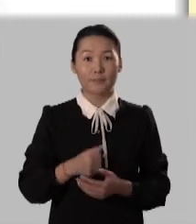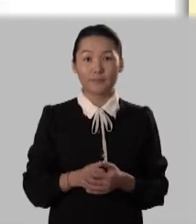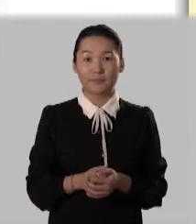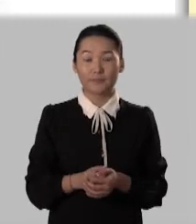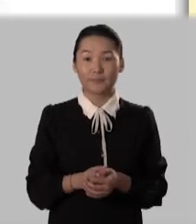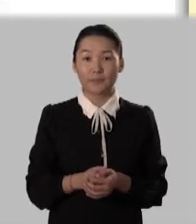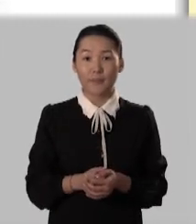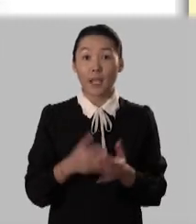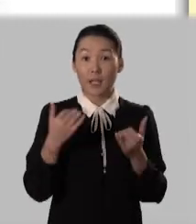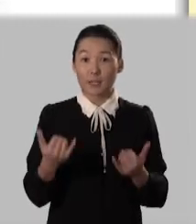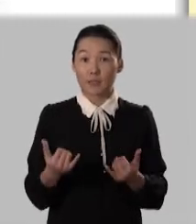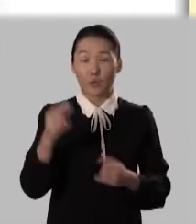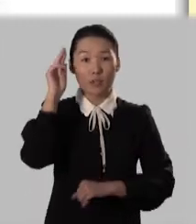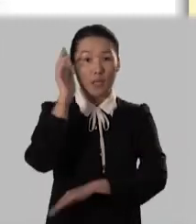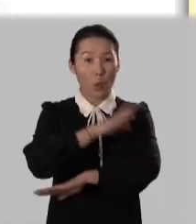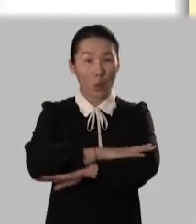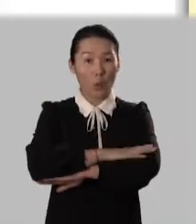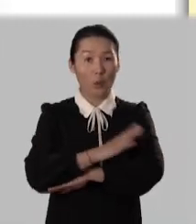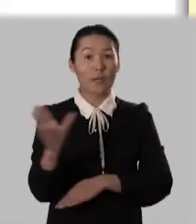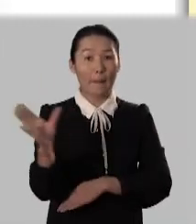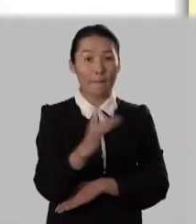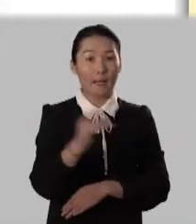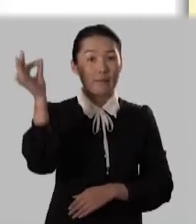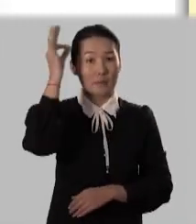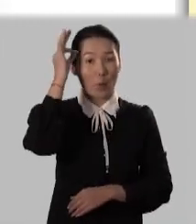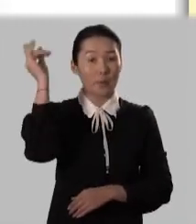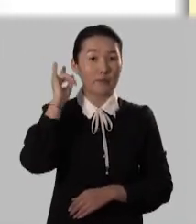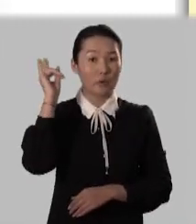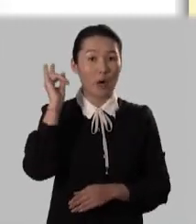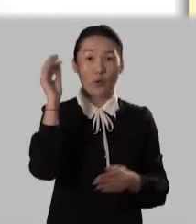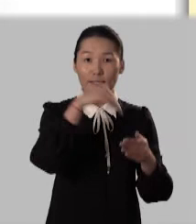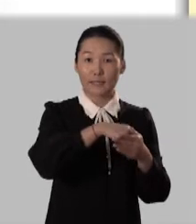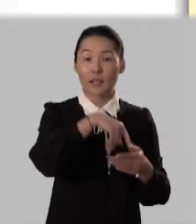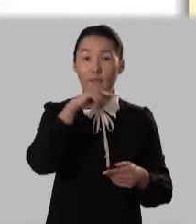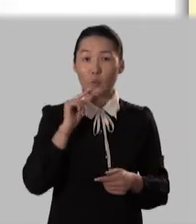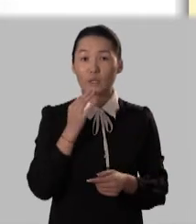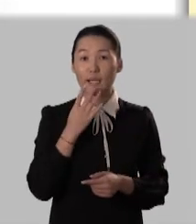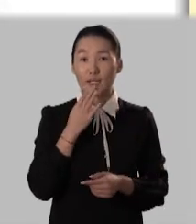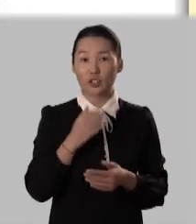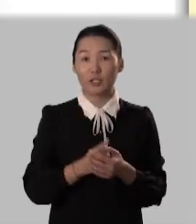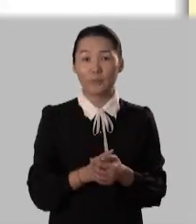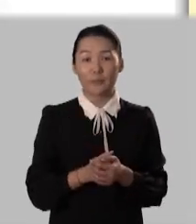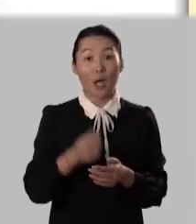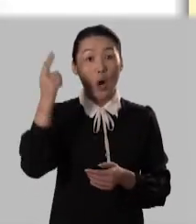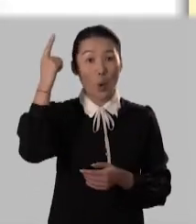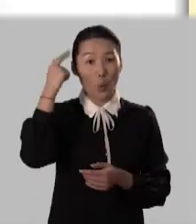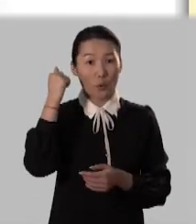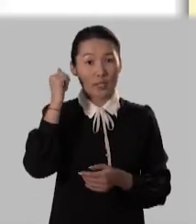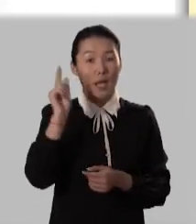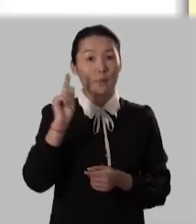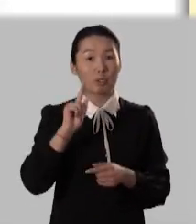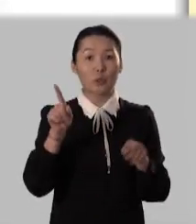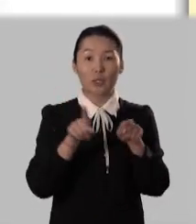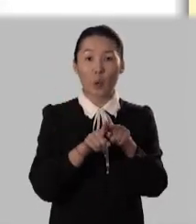сегодня на уроке мы вспомним звуковой состав русской речи узнаем что такое речевой